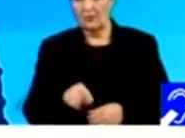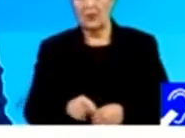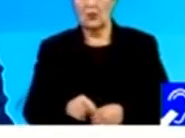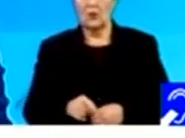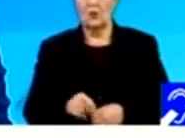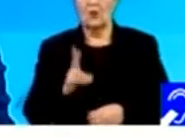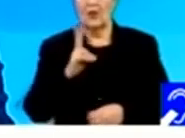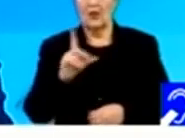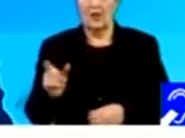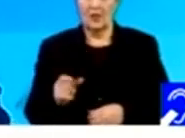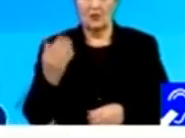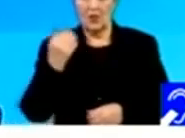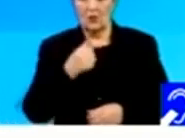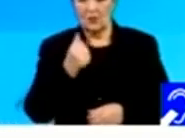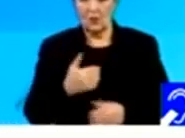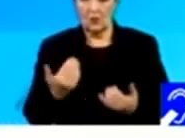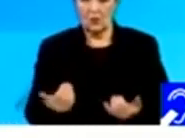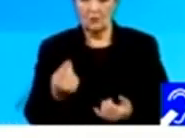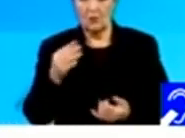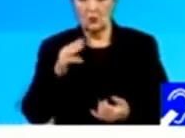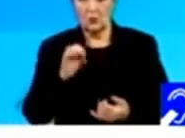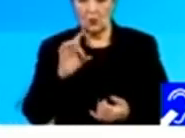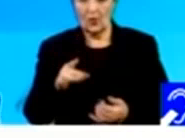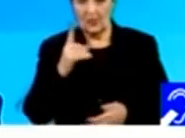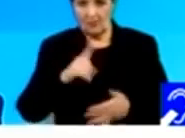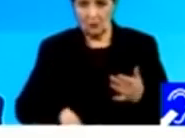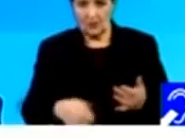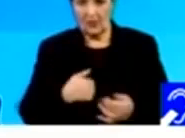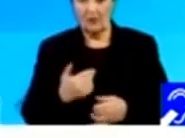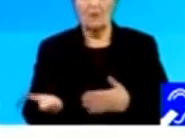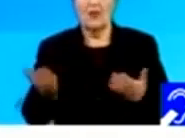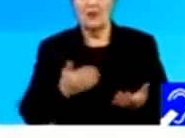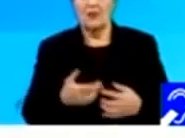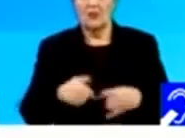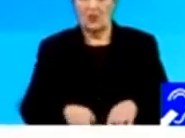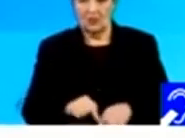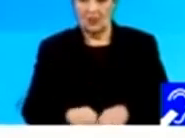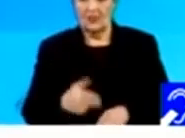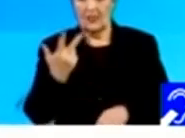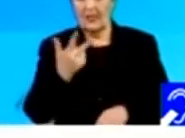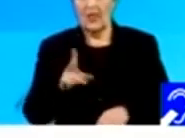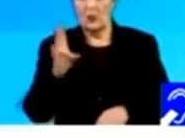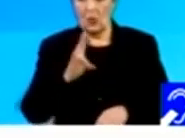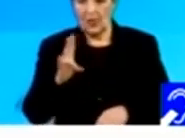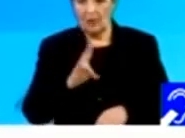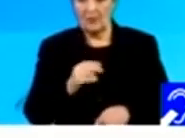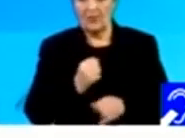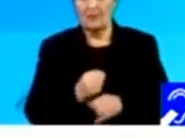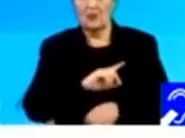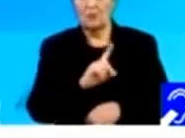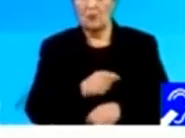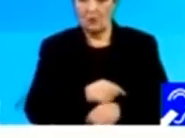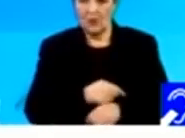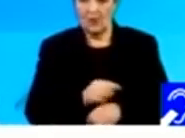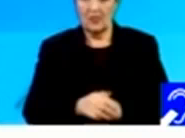că și anul trecut și în primul tur ați avut încredere în mine. Vă invit și de această dată, pe data de 3 noiembrie, să facem un efort, să